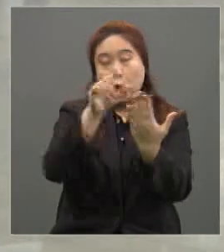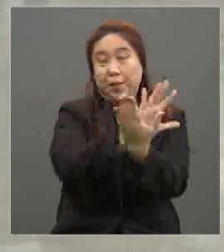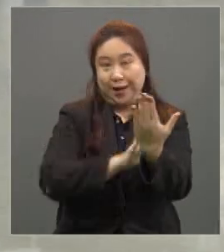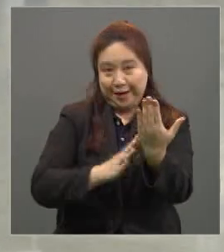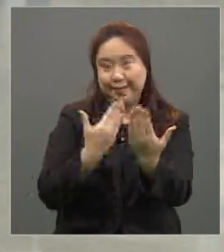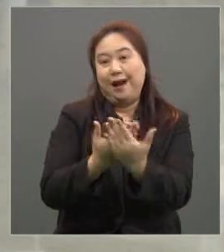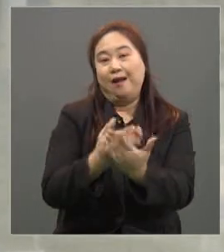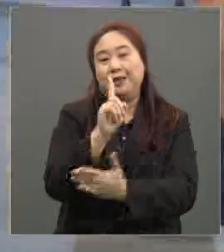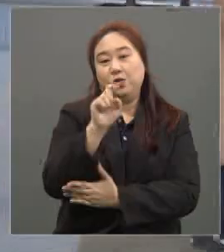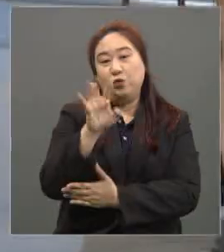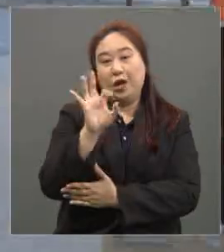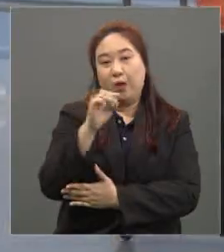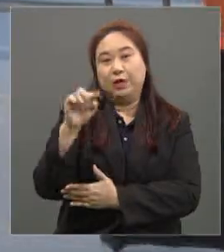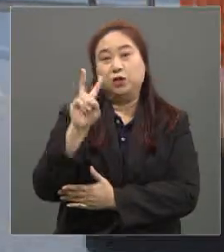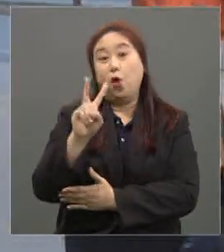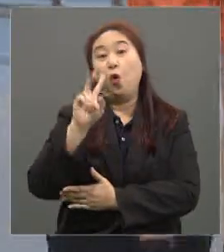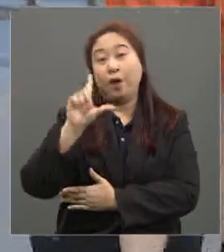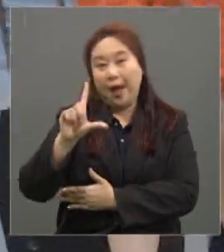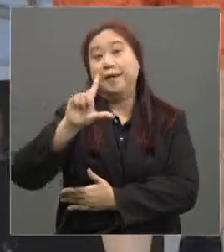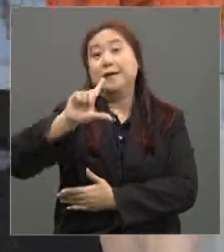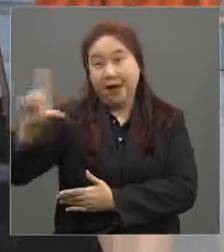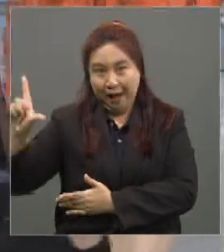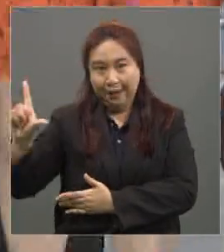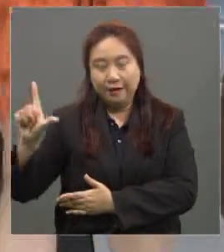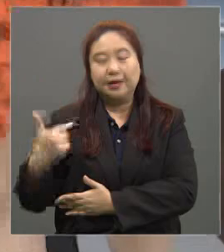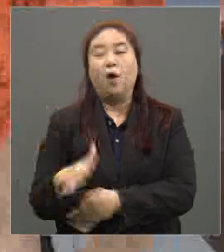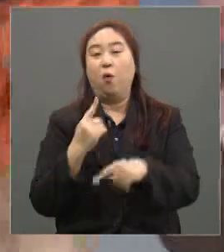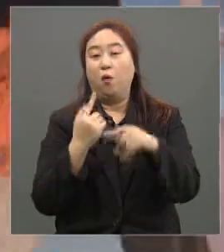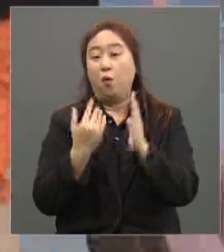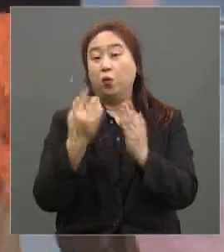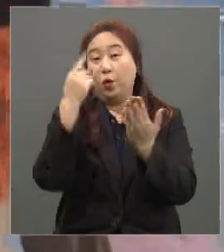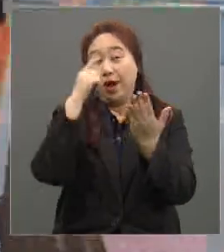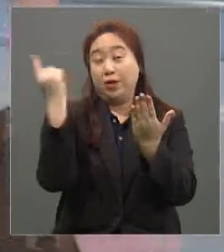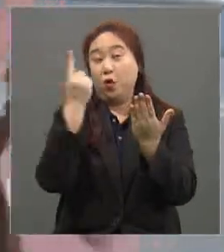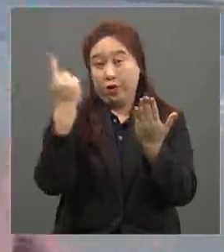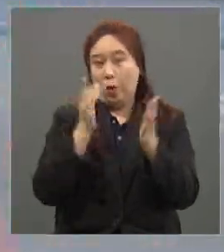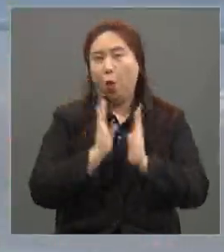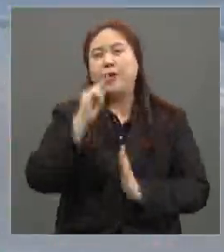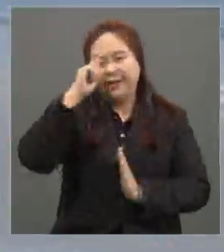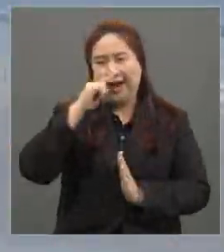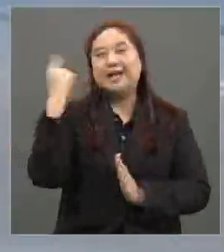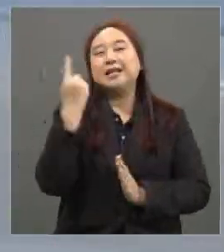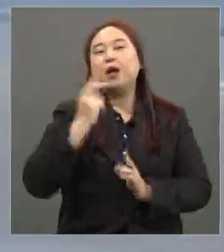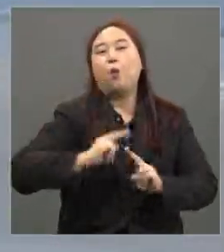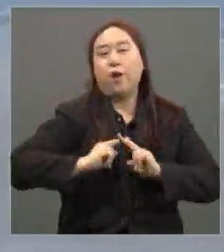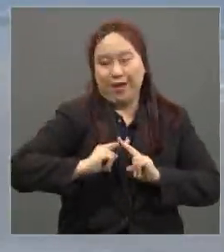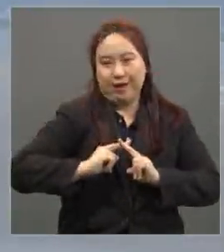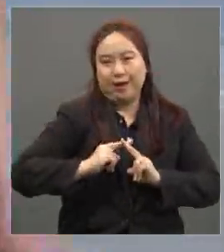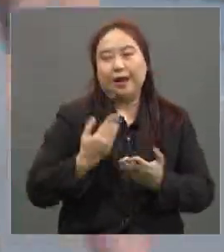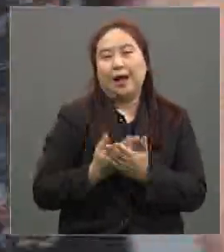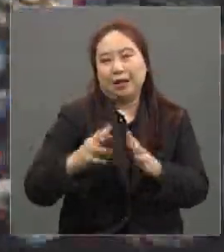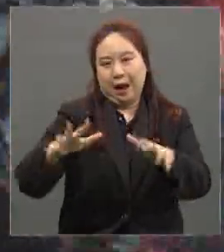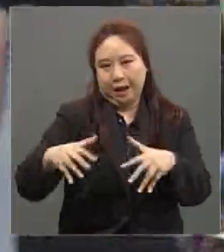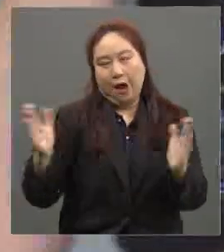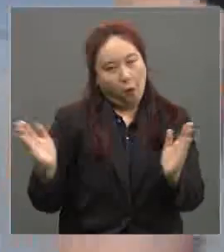1.9- 2ล้านล้านบาทบวกกับการท่องเที่ยวตลาดในประเทศอีก 1ล้านล้านบาทจะทำให้รายได้รวมเนี่ย